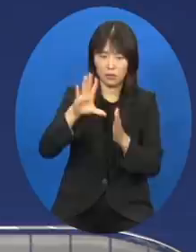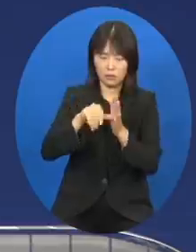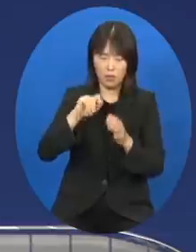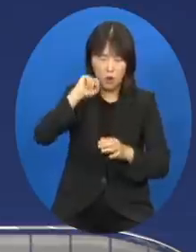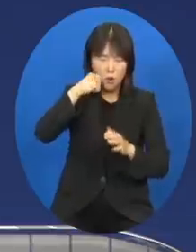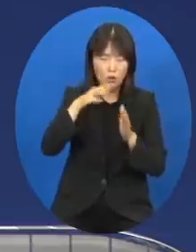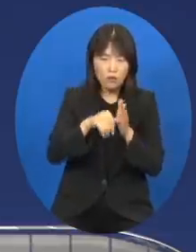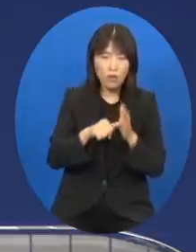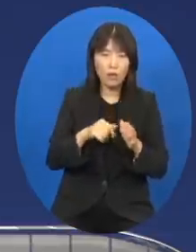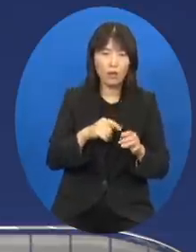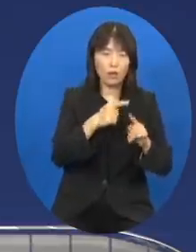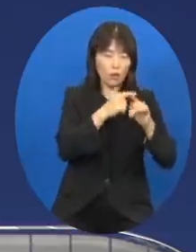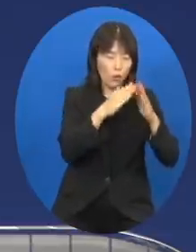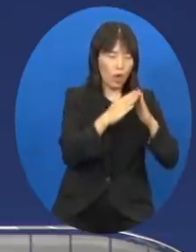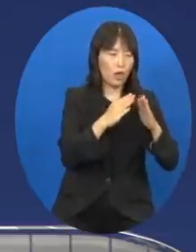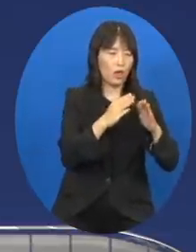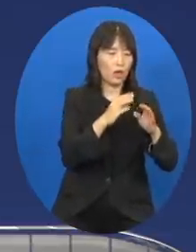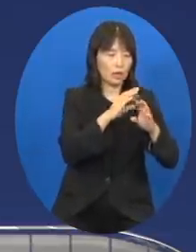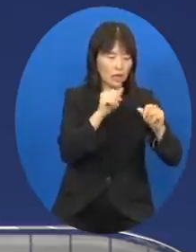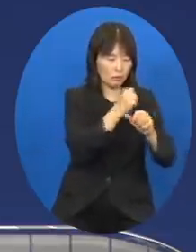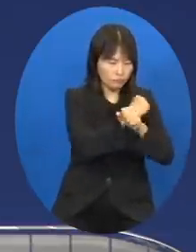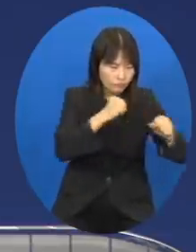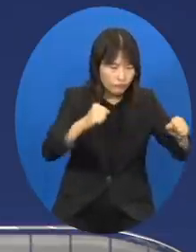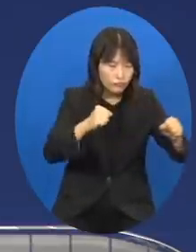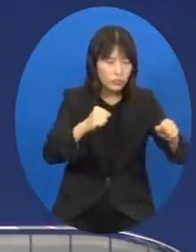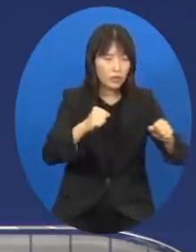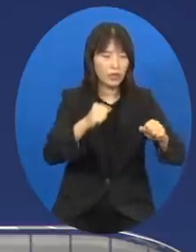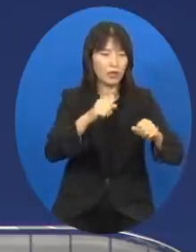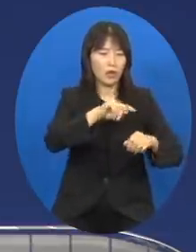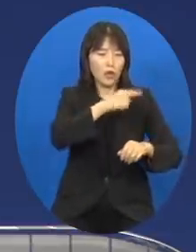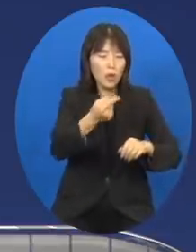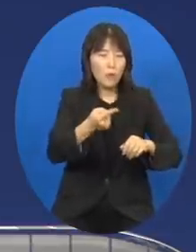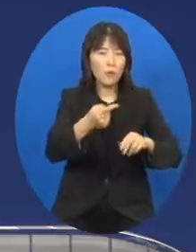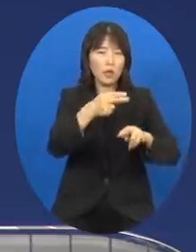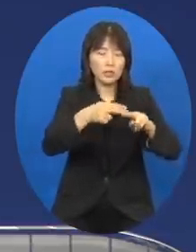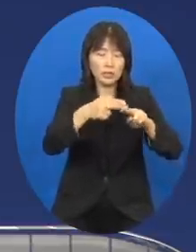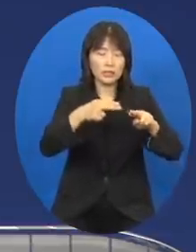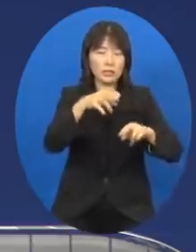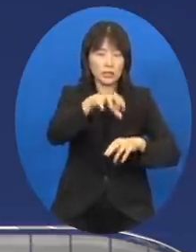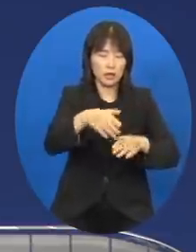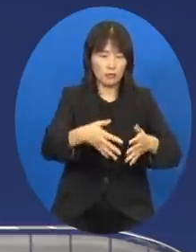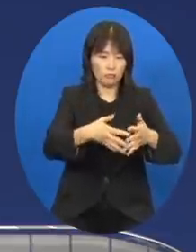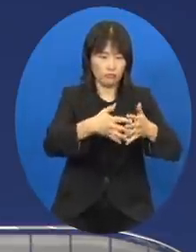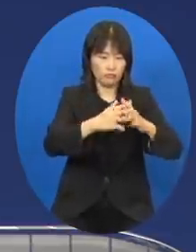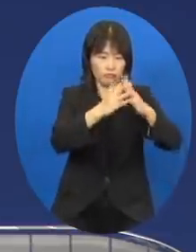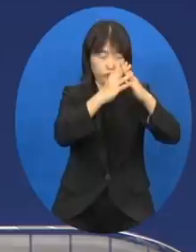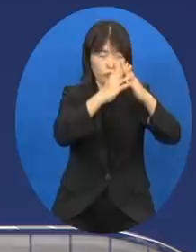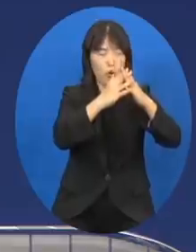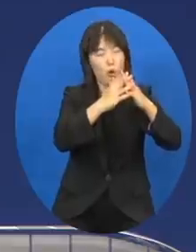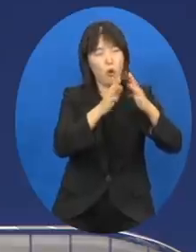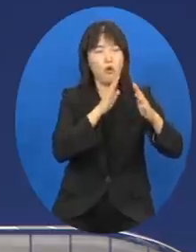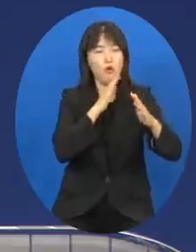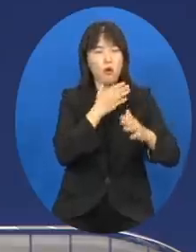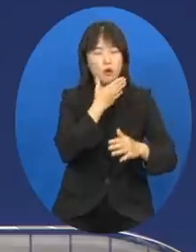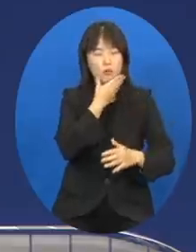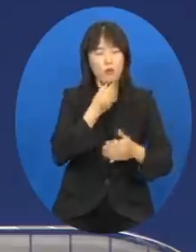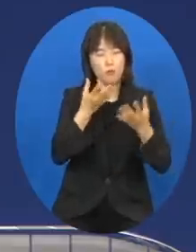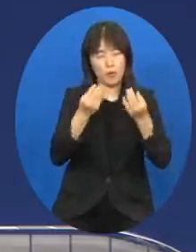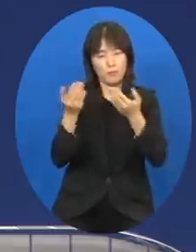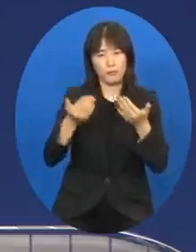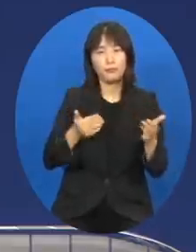거기다가 식당 건물도 세우고 그러니 뭐 엄청 복을 받은 거죠. 근데 땅